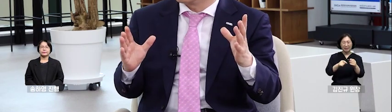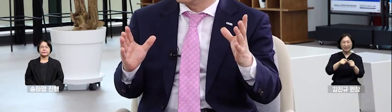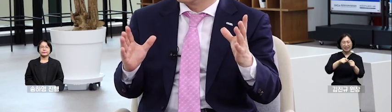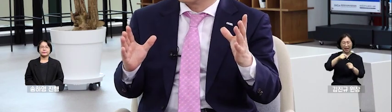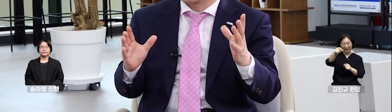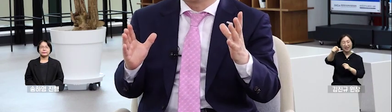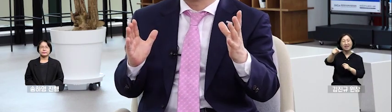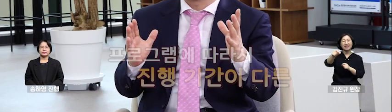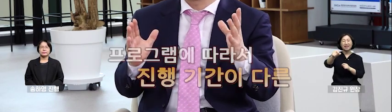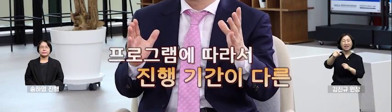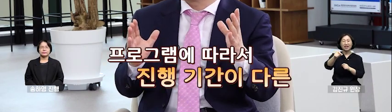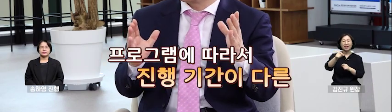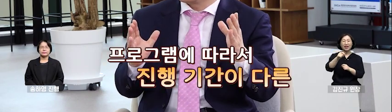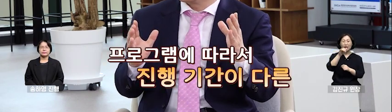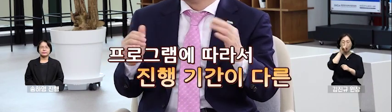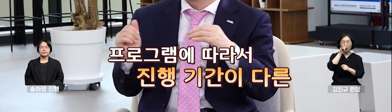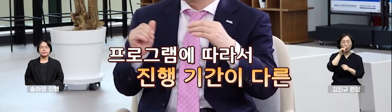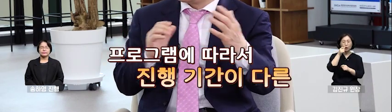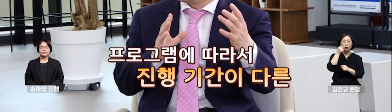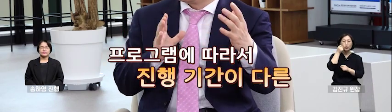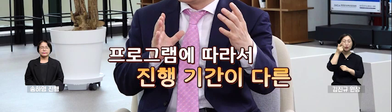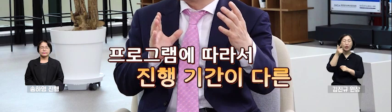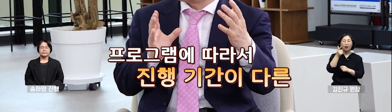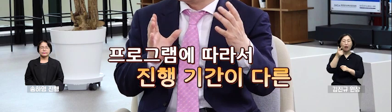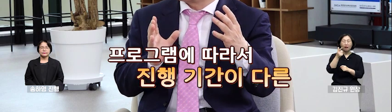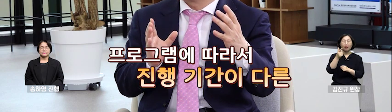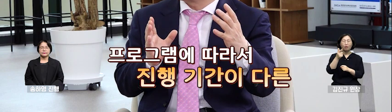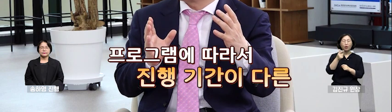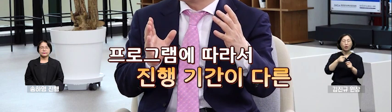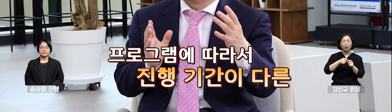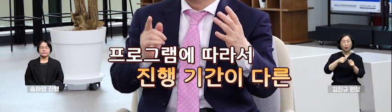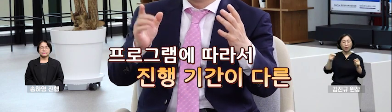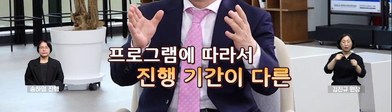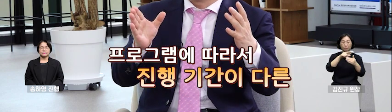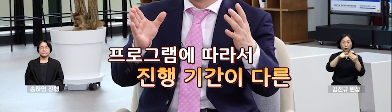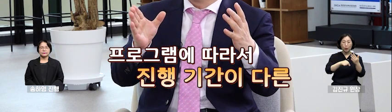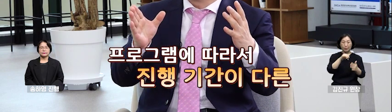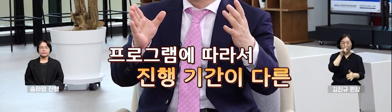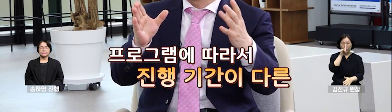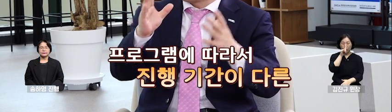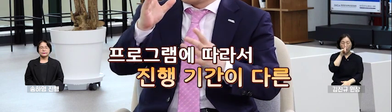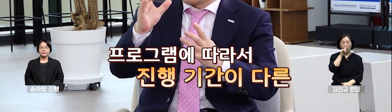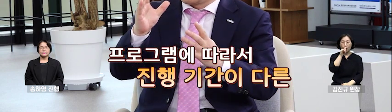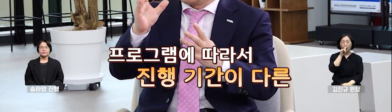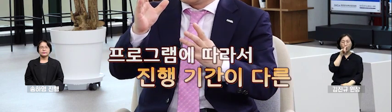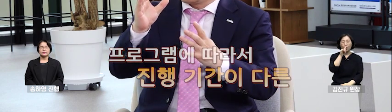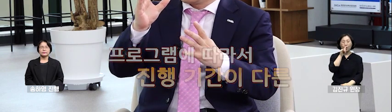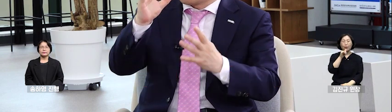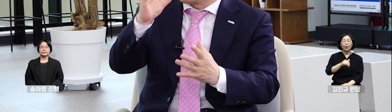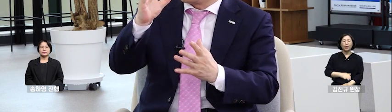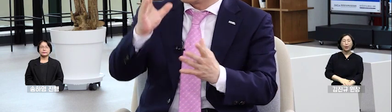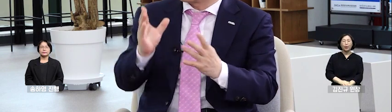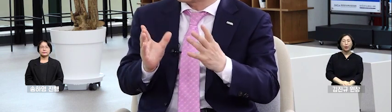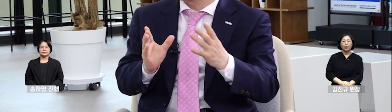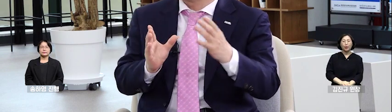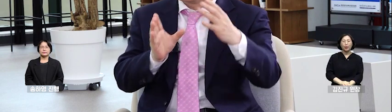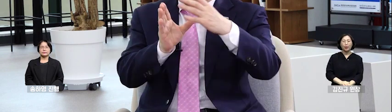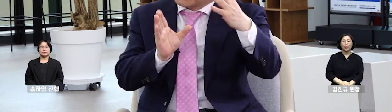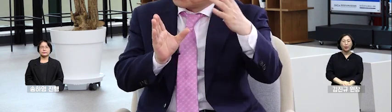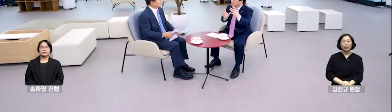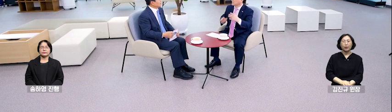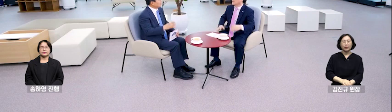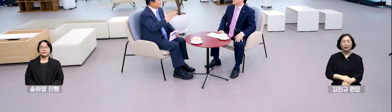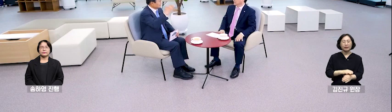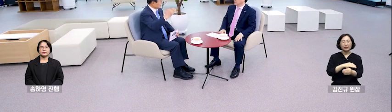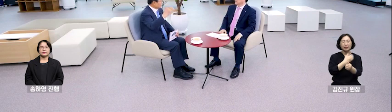프로그램도 있고요 1 6개월짜리 프로그램도 저희 진흥원 내에서 진행되는 것도 있고요 이제 요건은 뭐 음 뭐 고급 이렇게 따라서